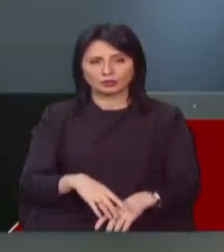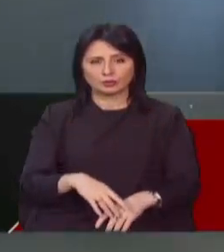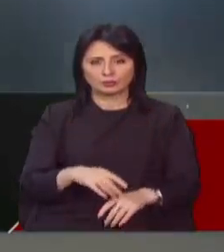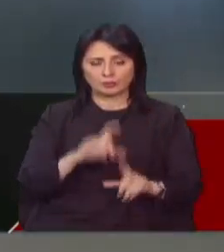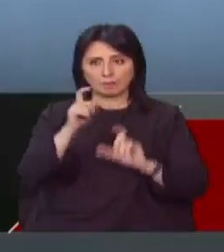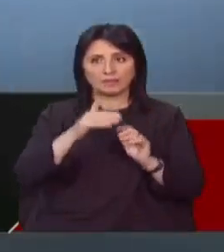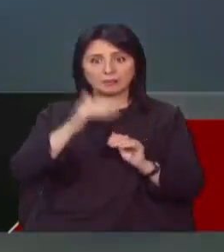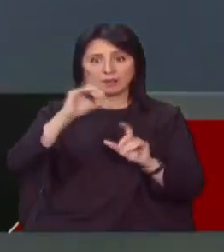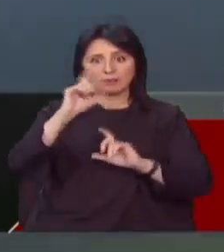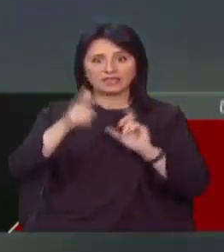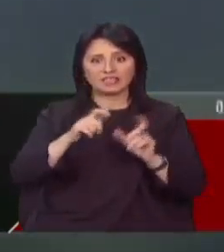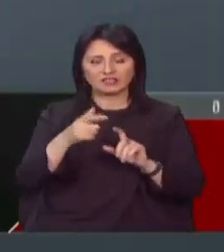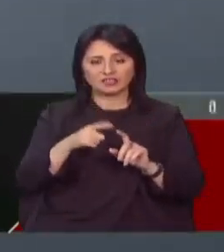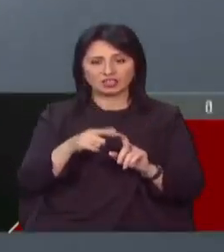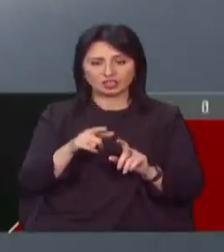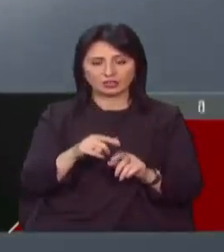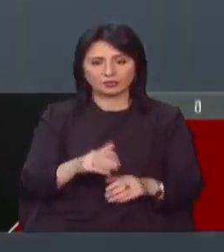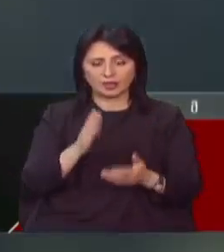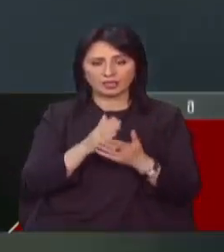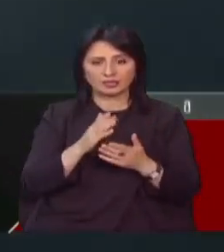მთებში, მაღალ მთებში, ესე იგი დაგროვდა